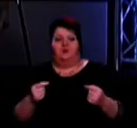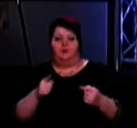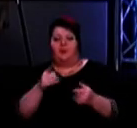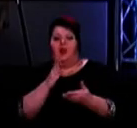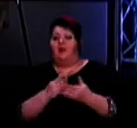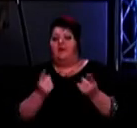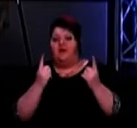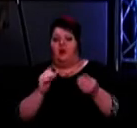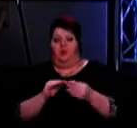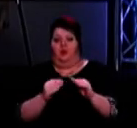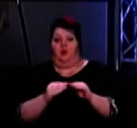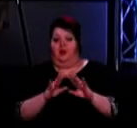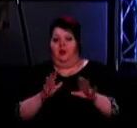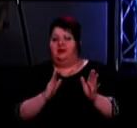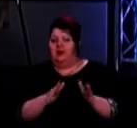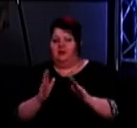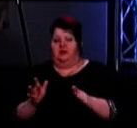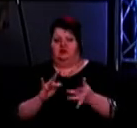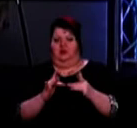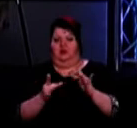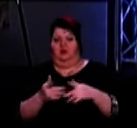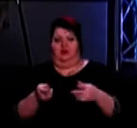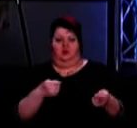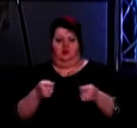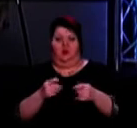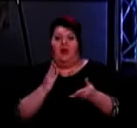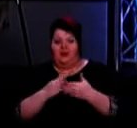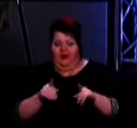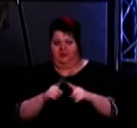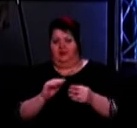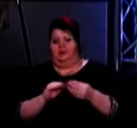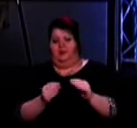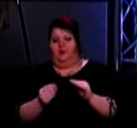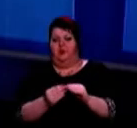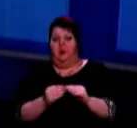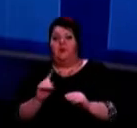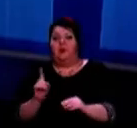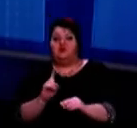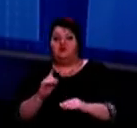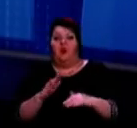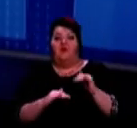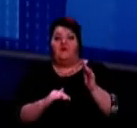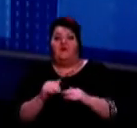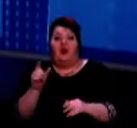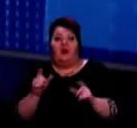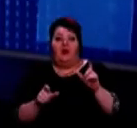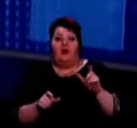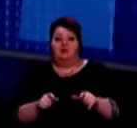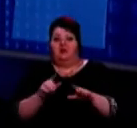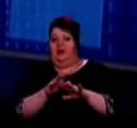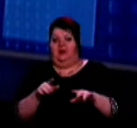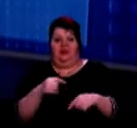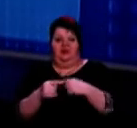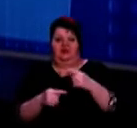великою проблемою не лише онлайн-торгівлі, це в принципі в торгівлі така проблема є, що фахівці, консультанти, вони не